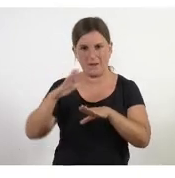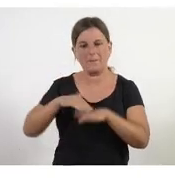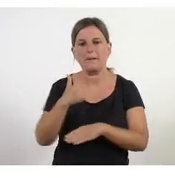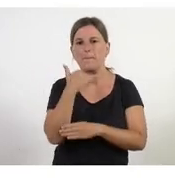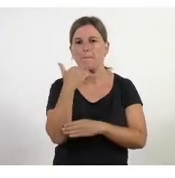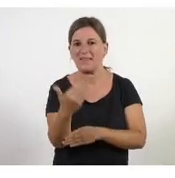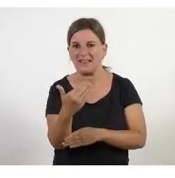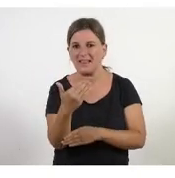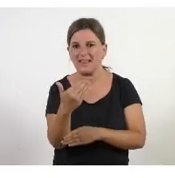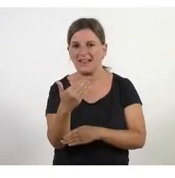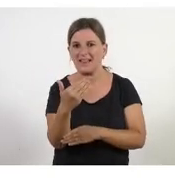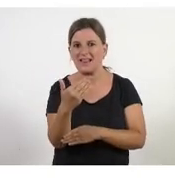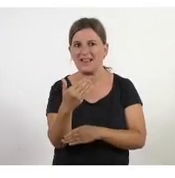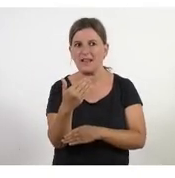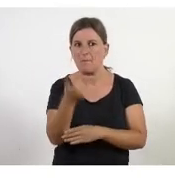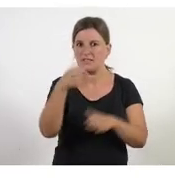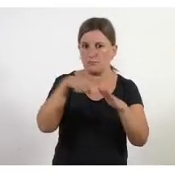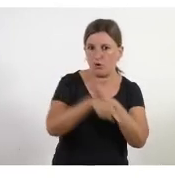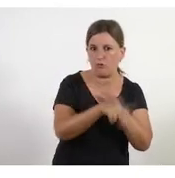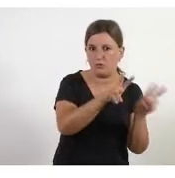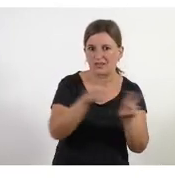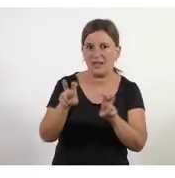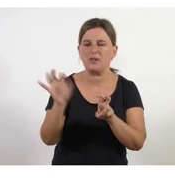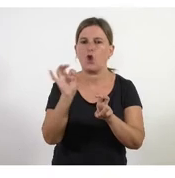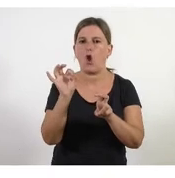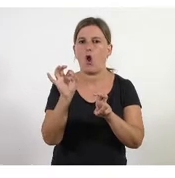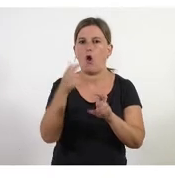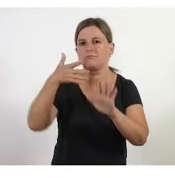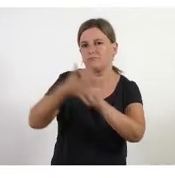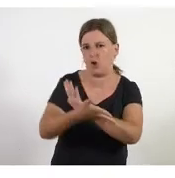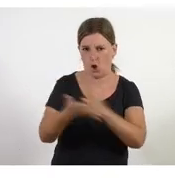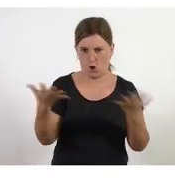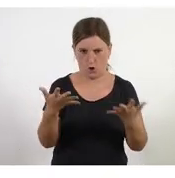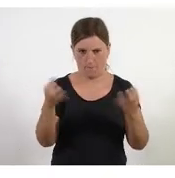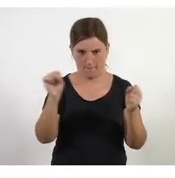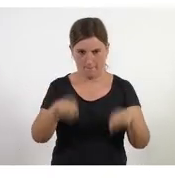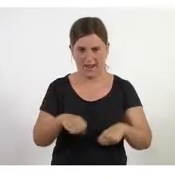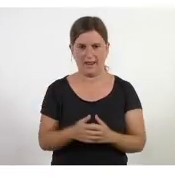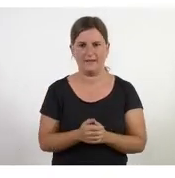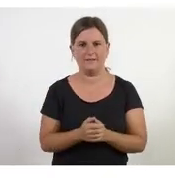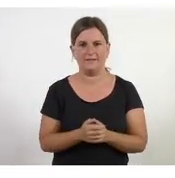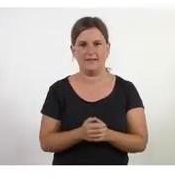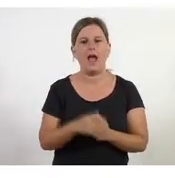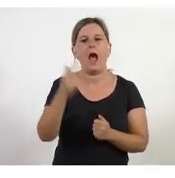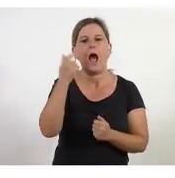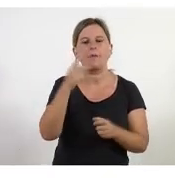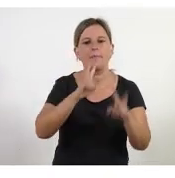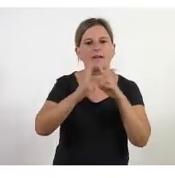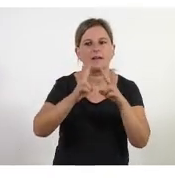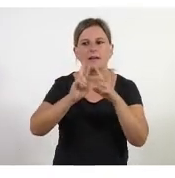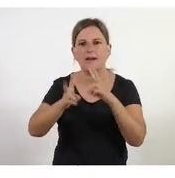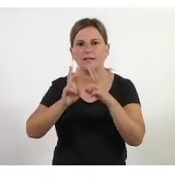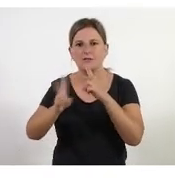si profunditzem en alguns temes o com ho tractem, d'acord? Mentre anem rebent les